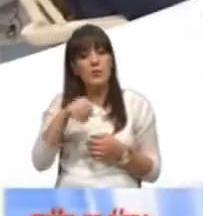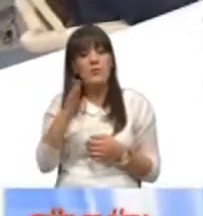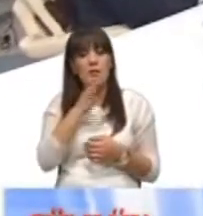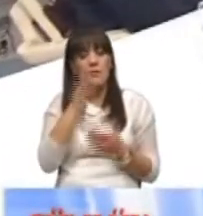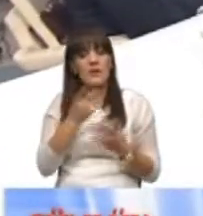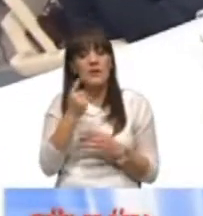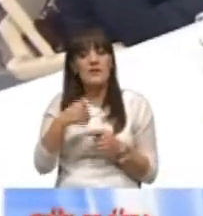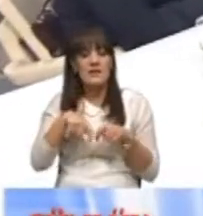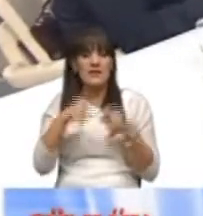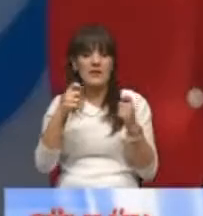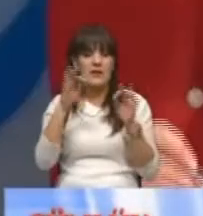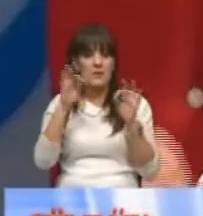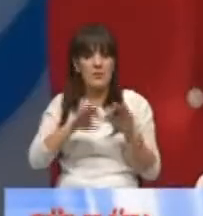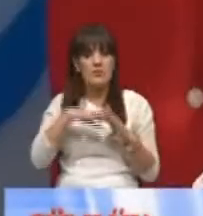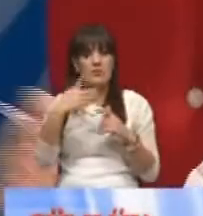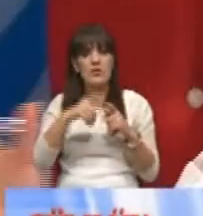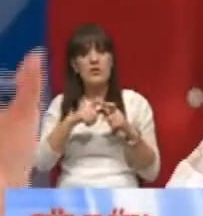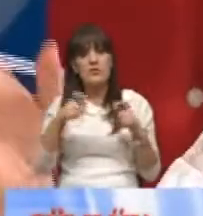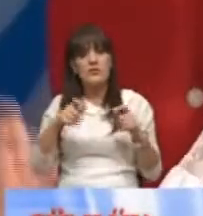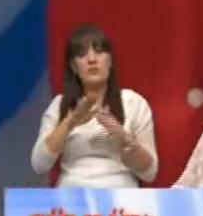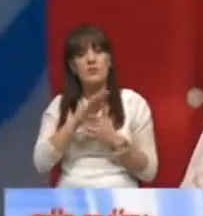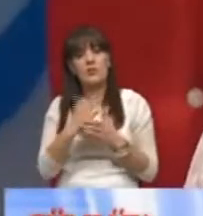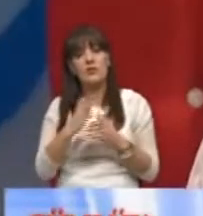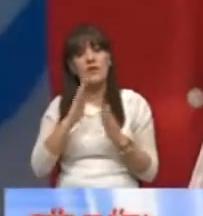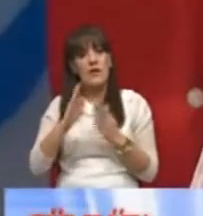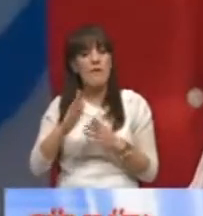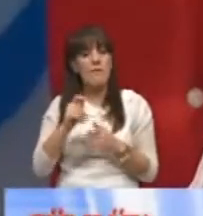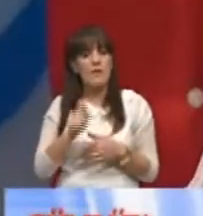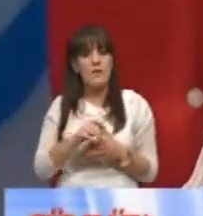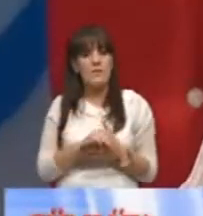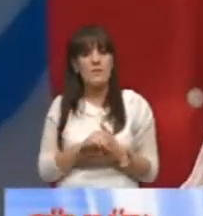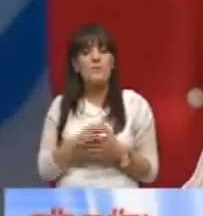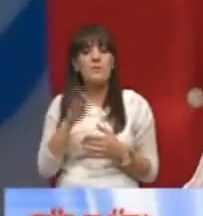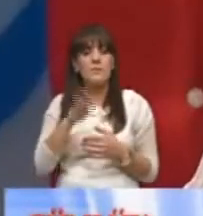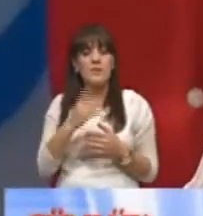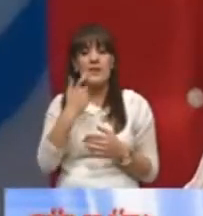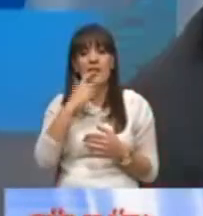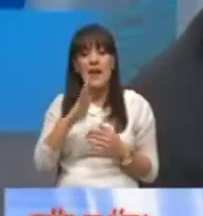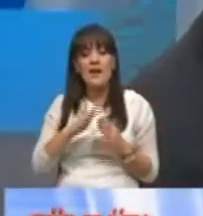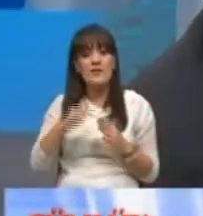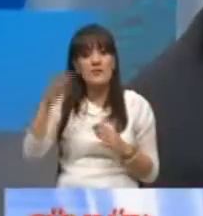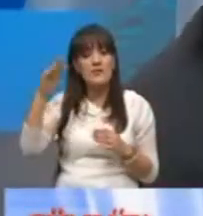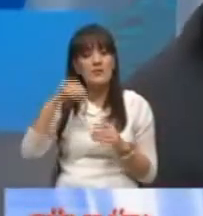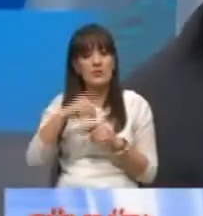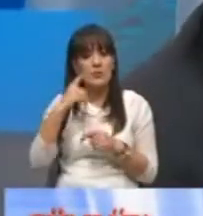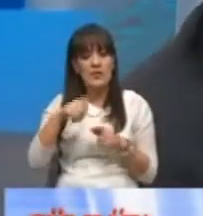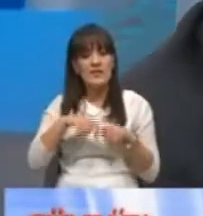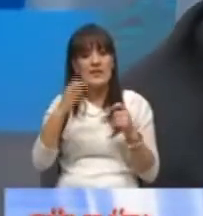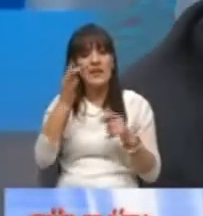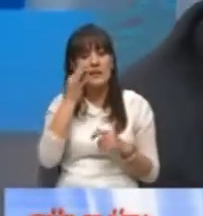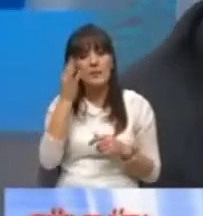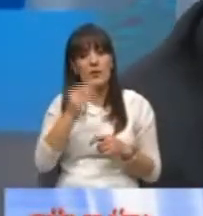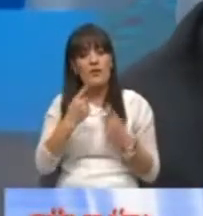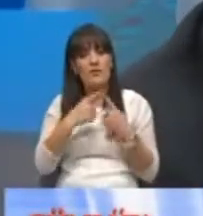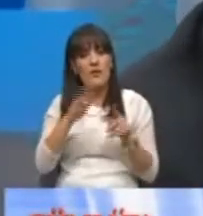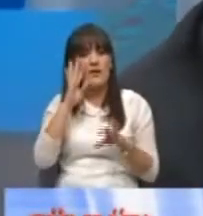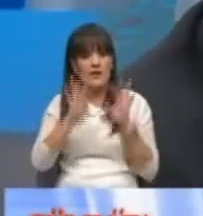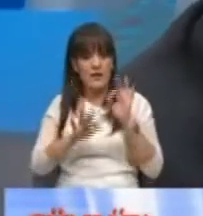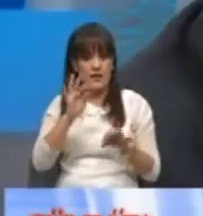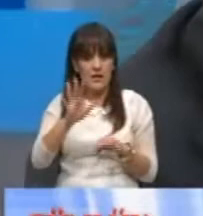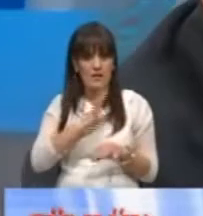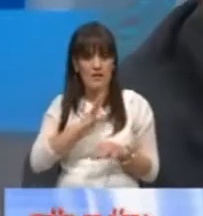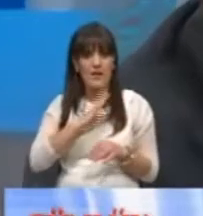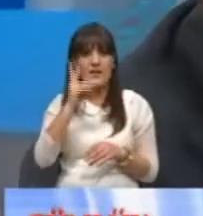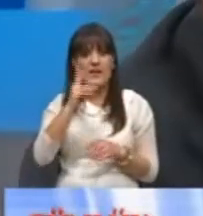bilelim en azından. Mesela kırıktan başlayalım, sonra çıkık, burkulma şimdi, devam edelim. Tabii yaş gruplarına ve kırıkların tiplerine bağlı olarak farklı tedavi şeyleri